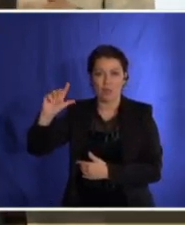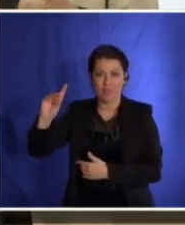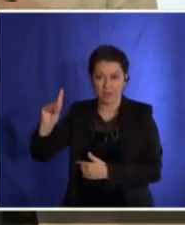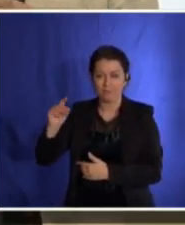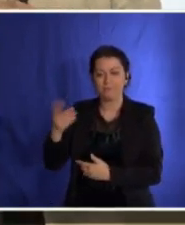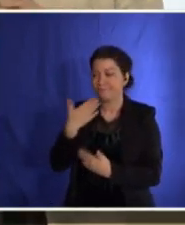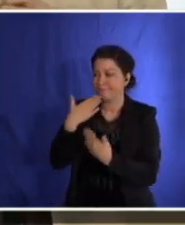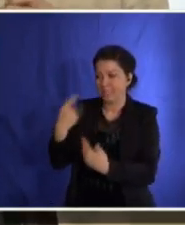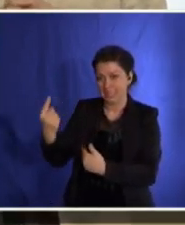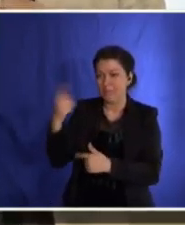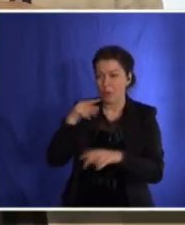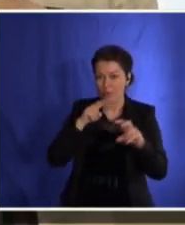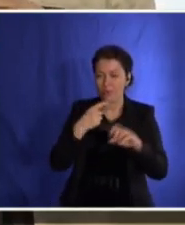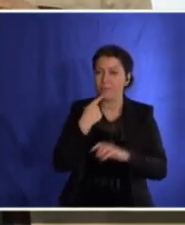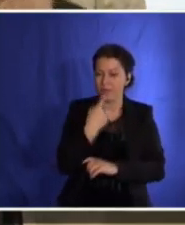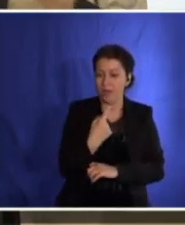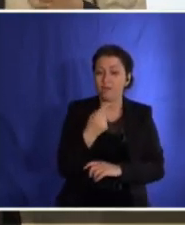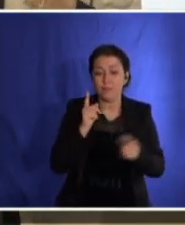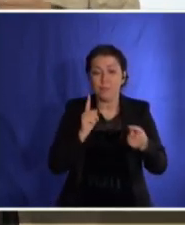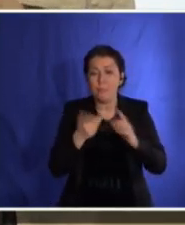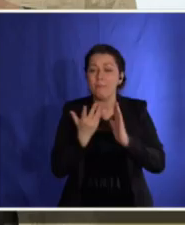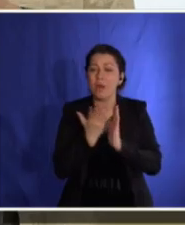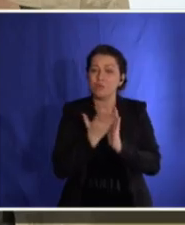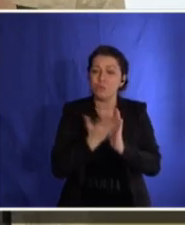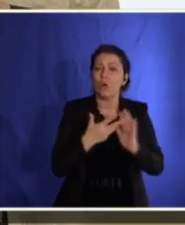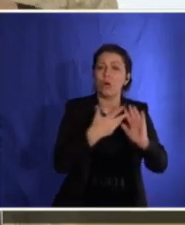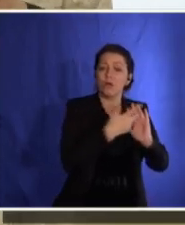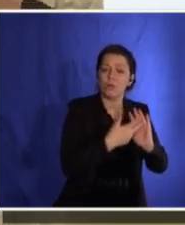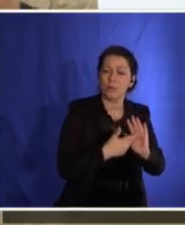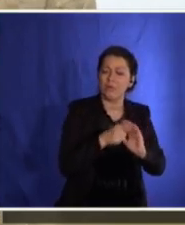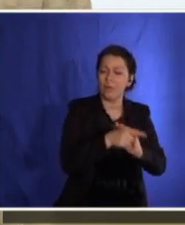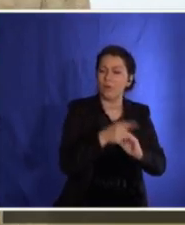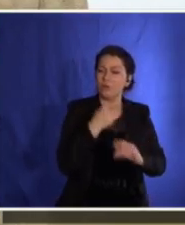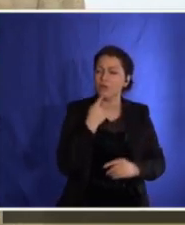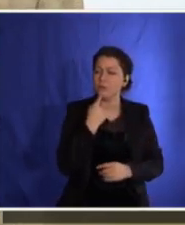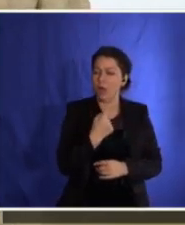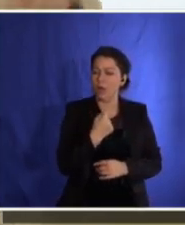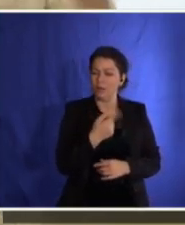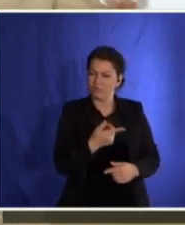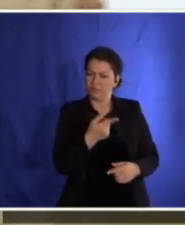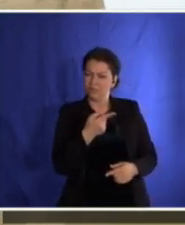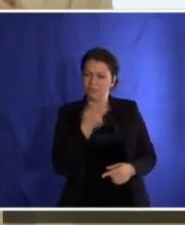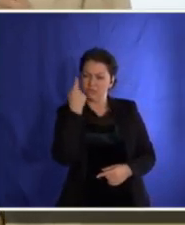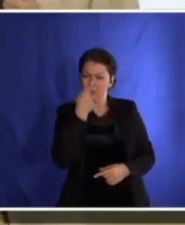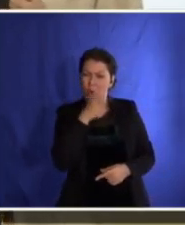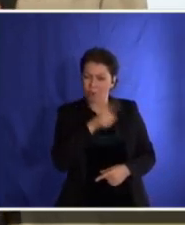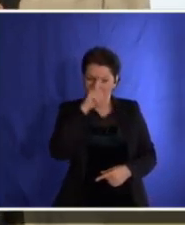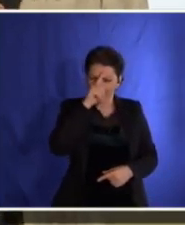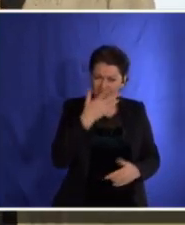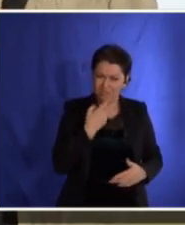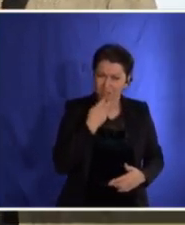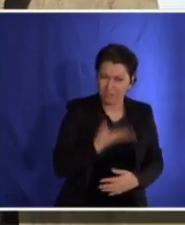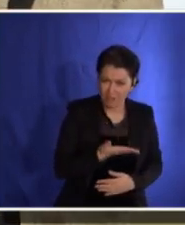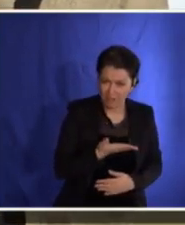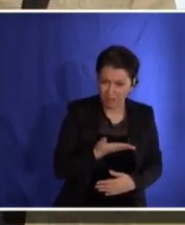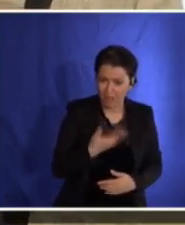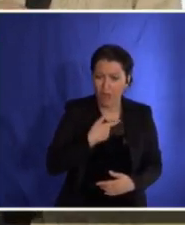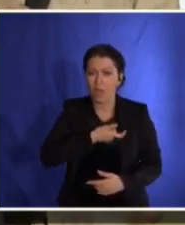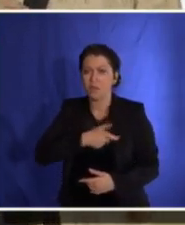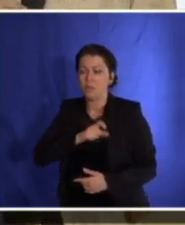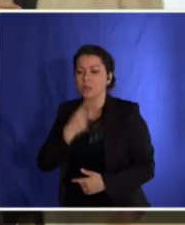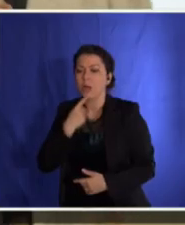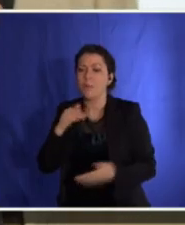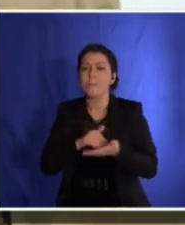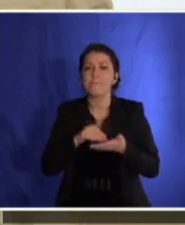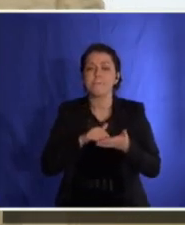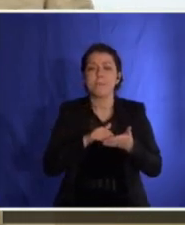schon manches Mal Überprüfungen und Aussagen, wo du dich fragst, wissen die, was wollen? Der eine Inspektor sagt, wir brauchen